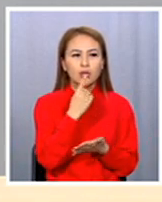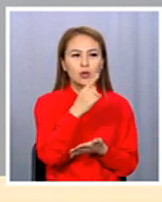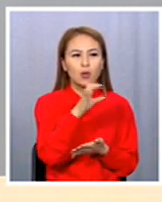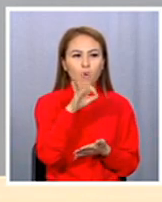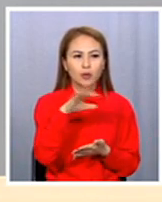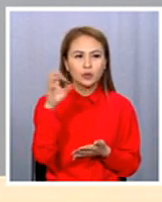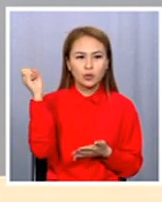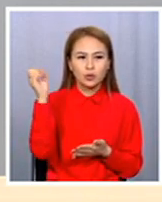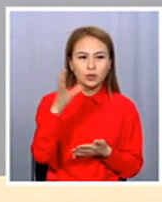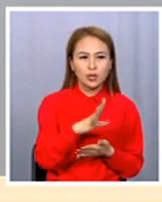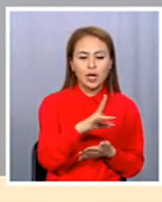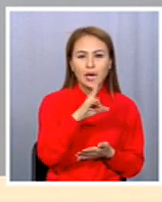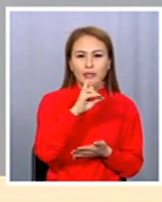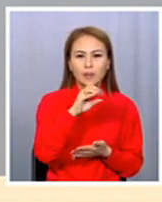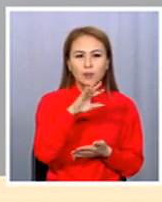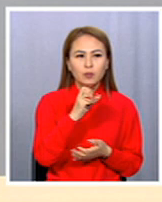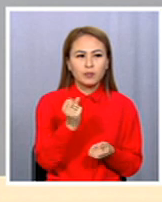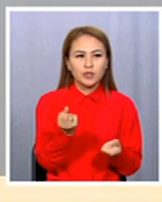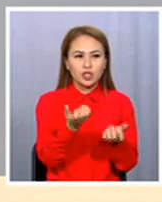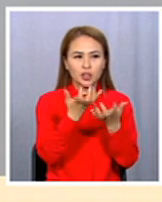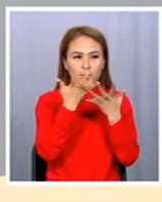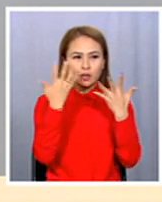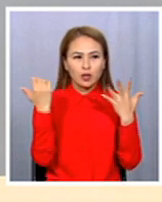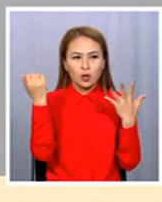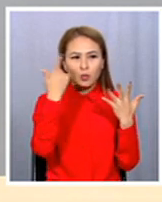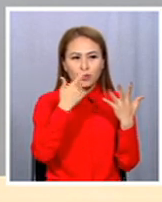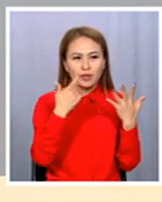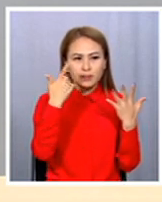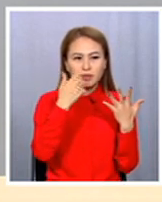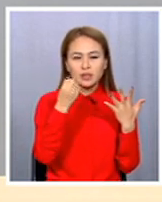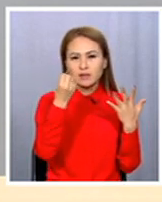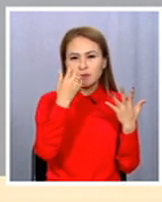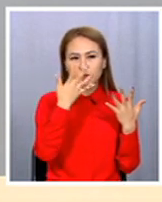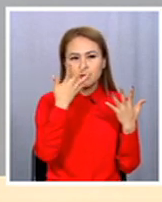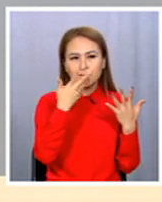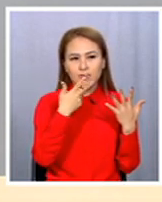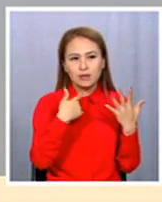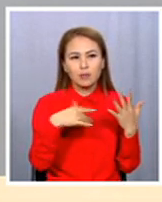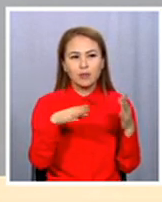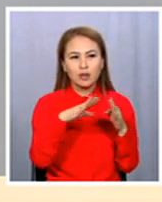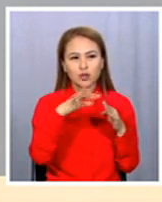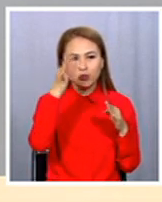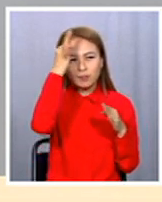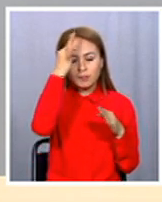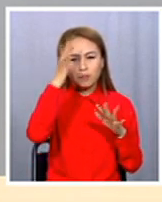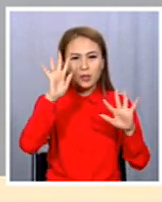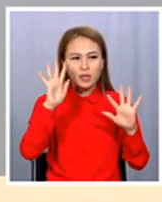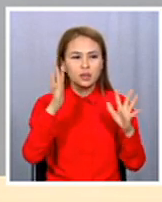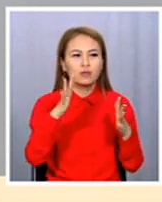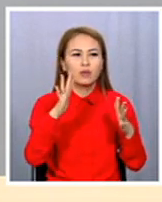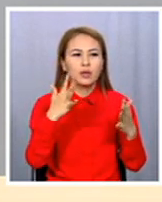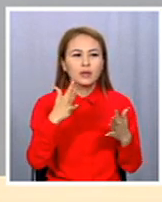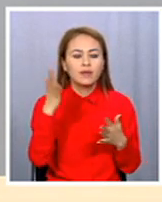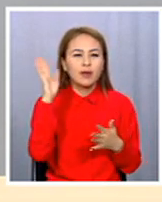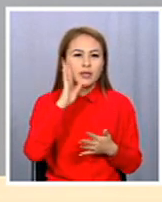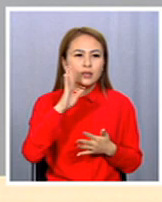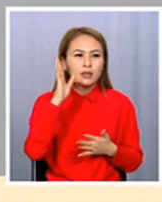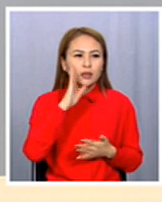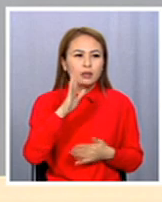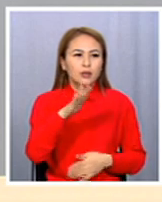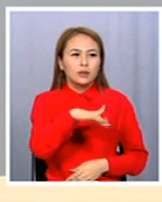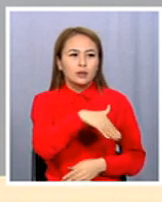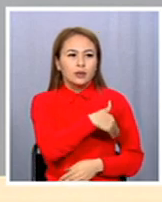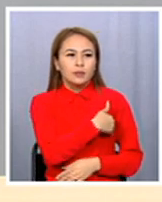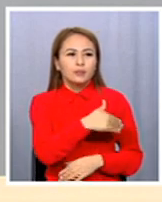далеко от Солнца. Нептун мерцает голубоватым светом, напоминающим блеск воды. Температура